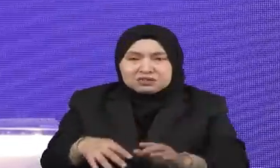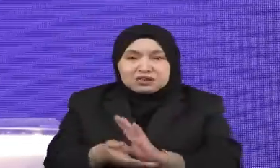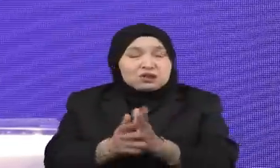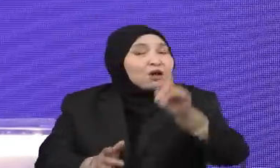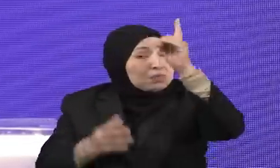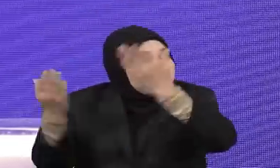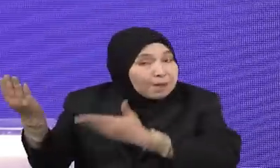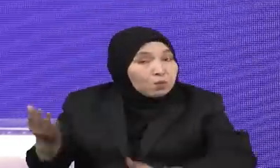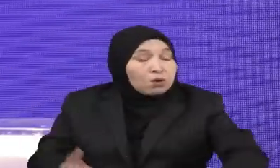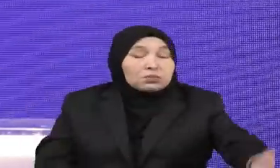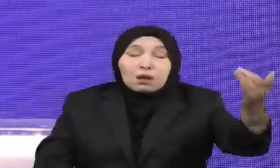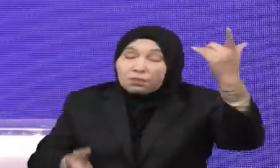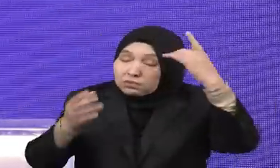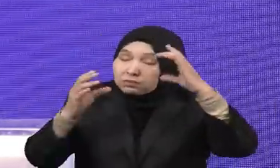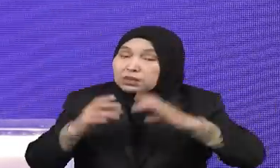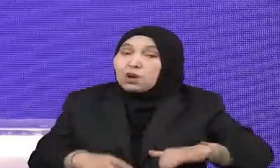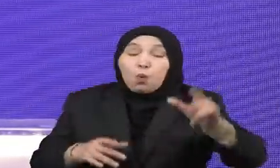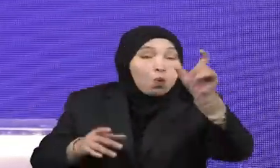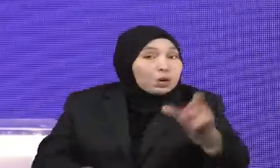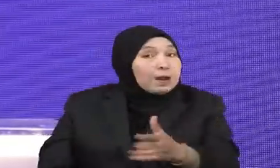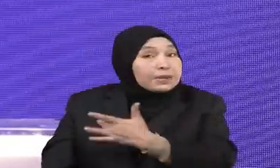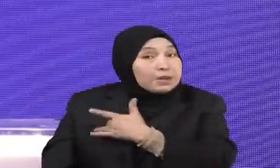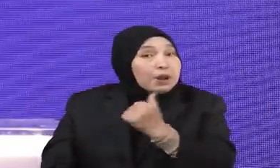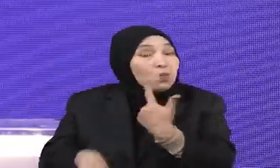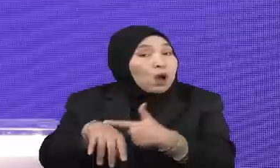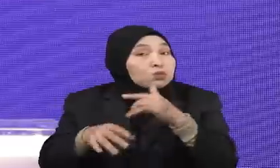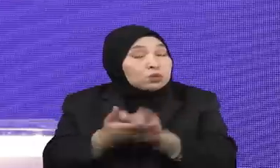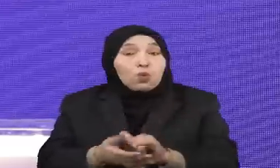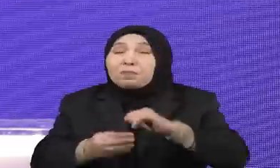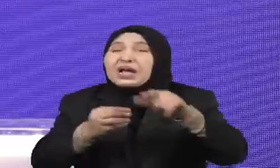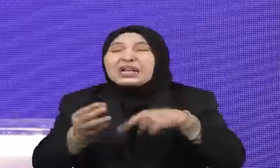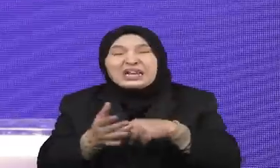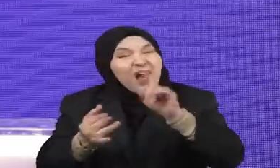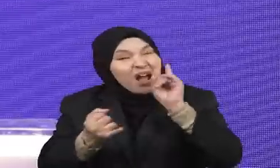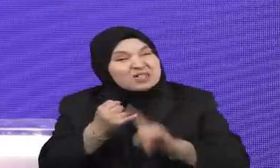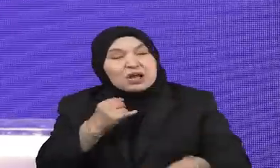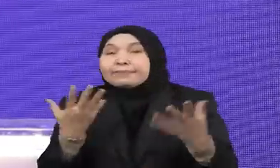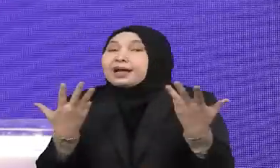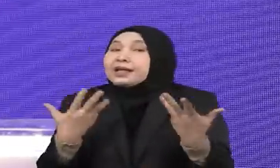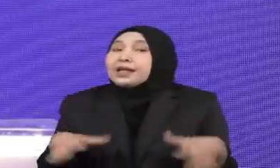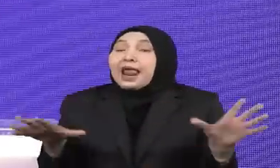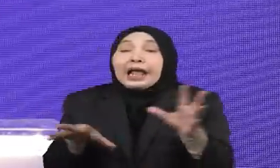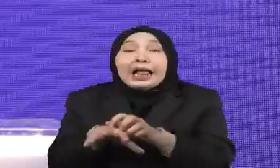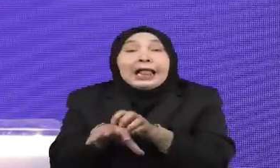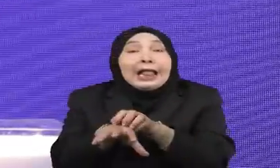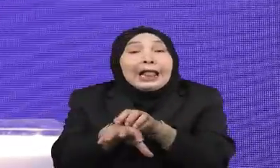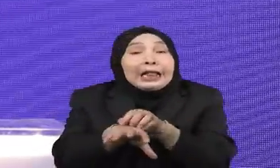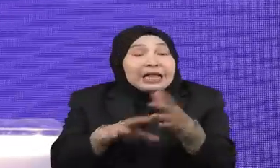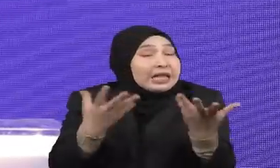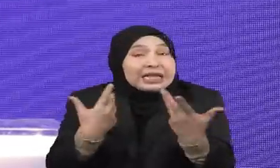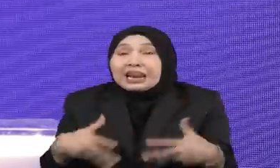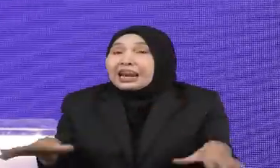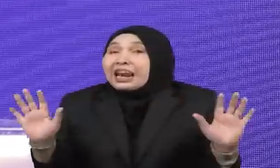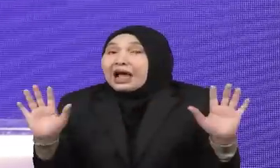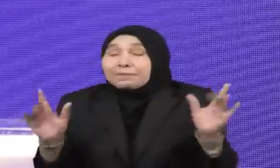memberi perspektif kepada orang-orang beriman pada waktu itu Bahwa ini akhirnya akan hilang gatal iyanya akan hilang